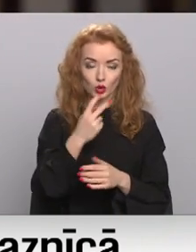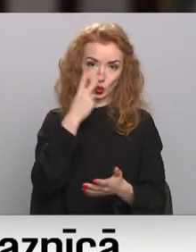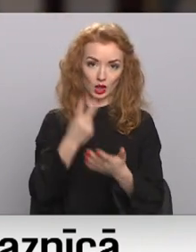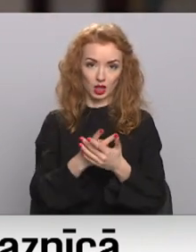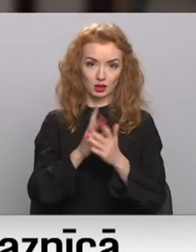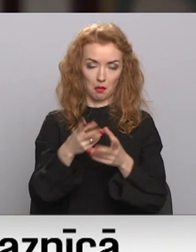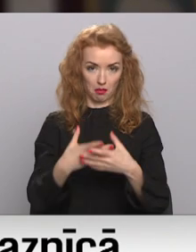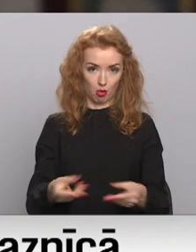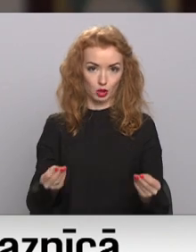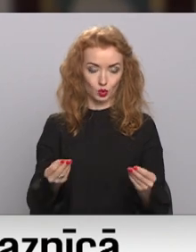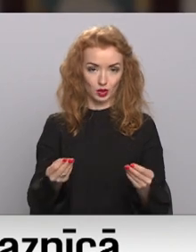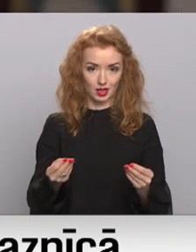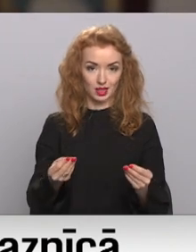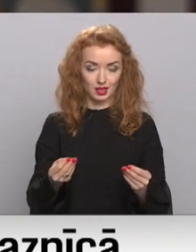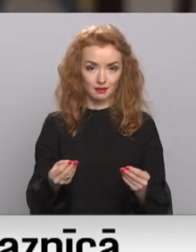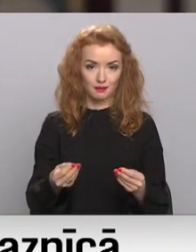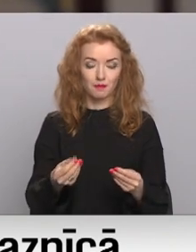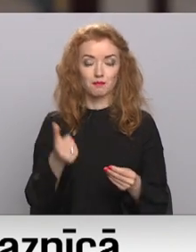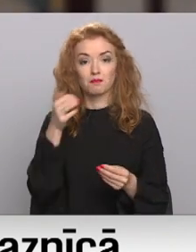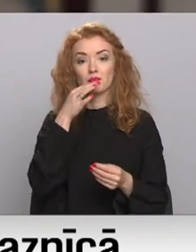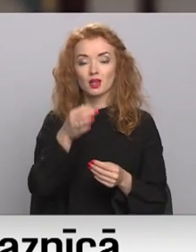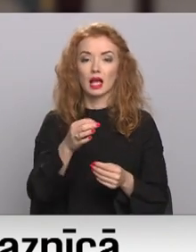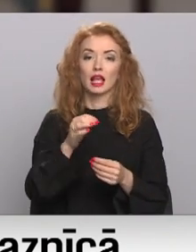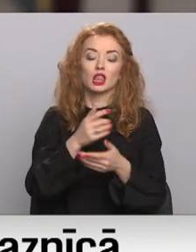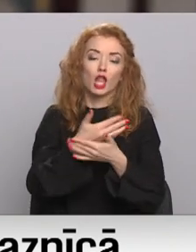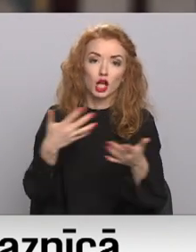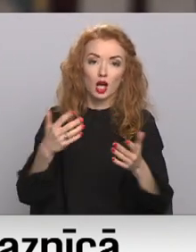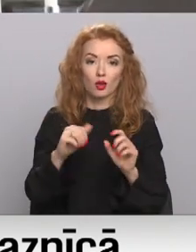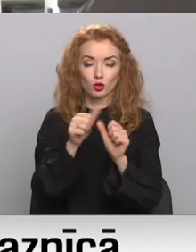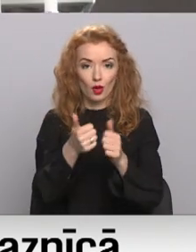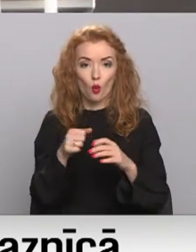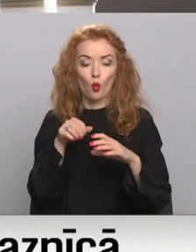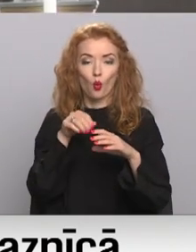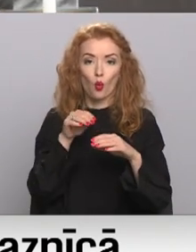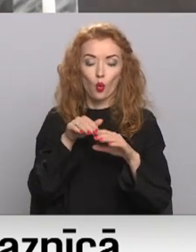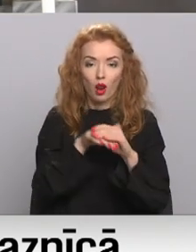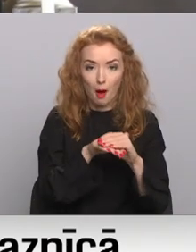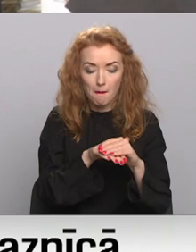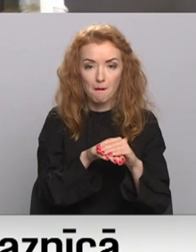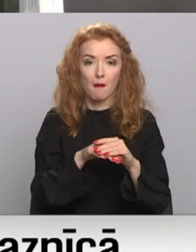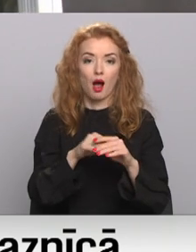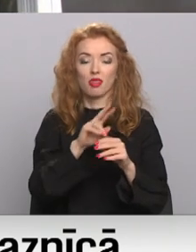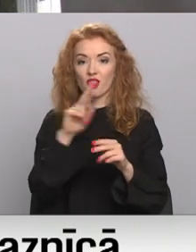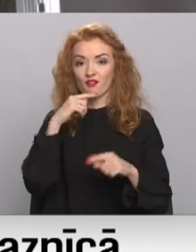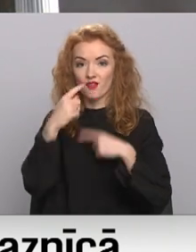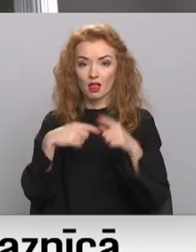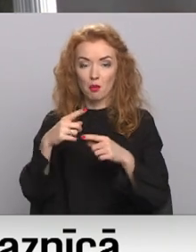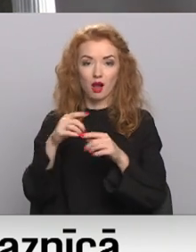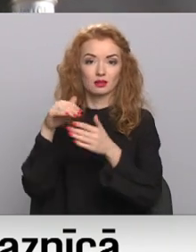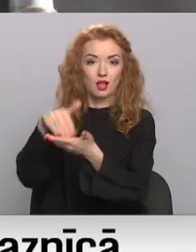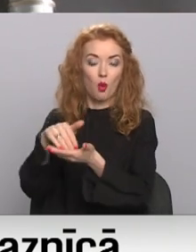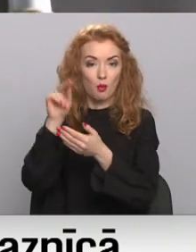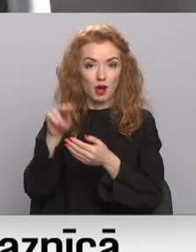uzskatīts par pazudušu. Dažādi gan tiek uzglabāti šie mākslas priekšmeti. Viņi nevienmēr atrodās baznīcās, viņus